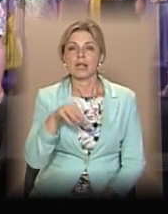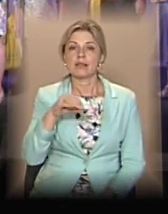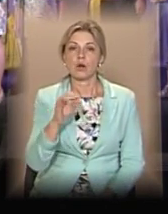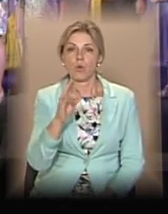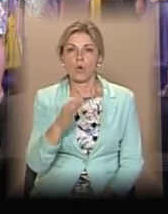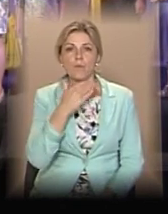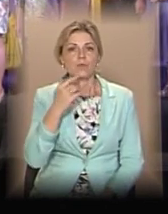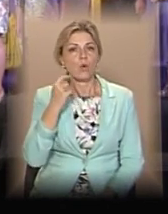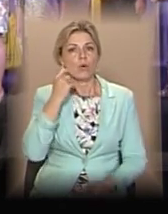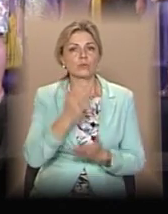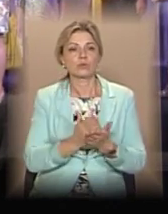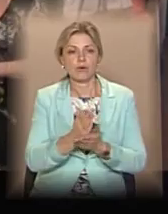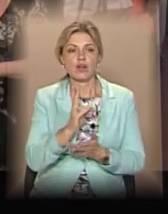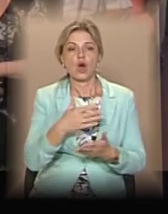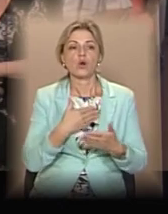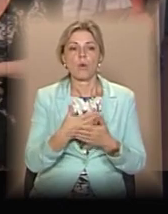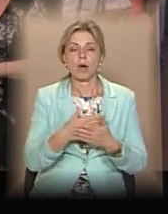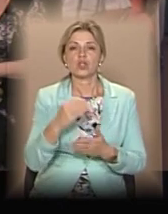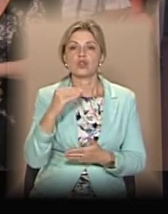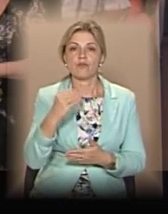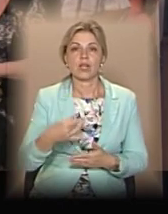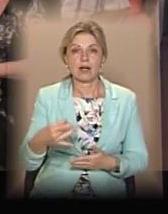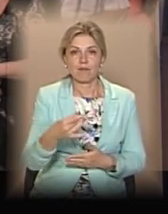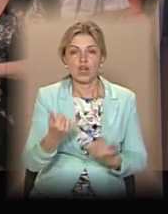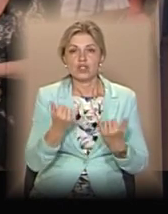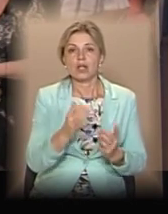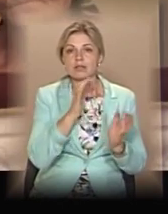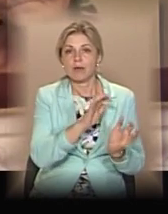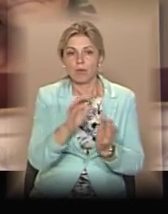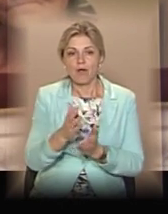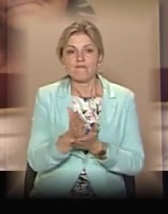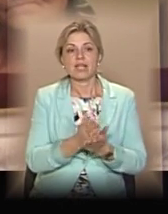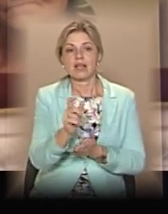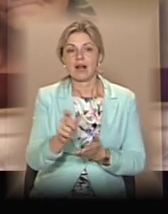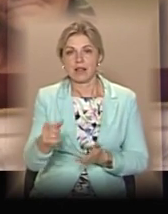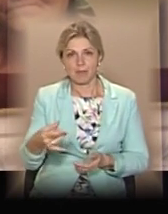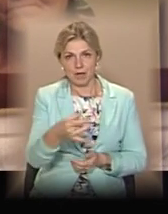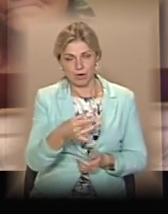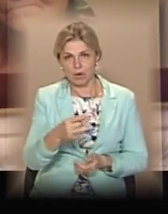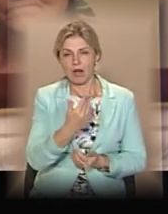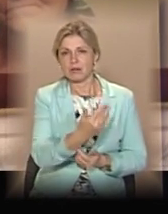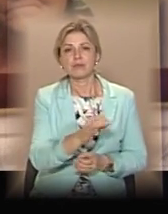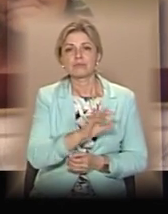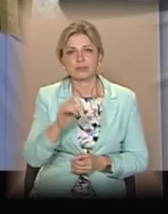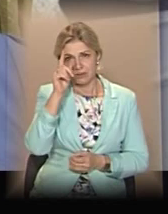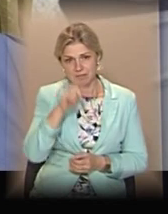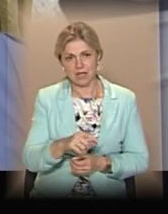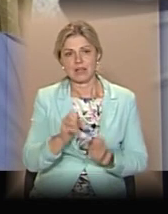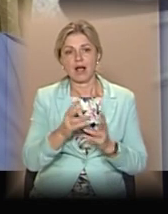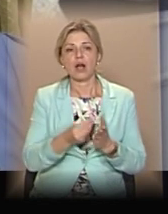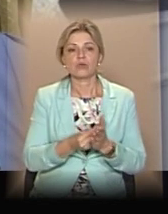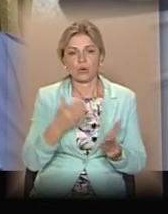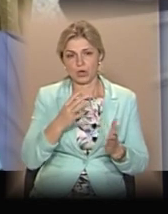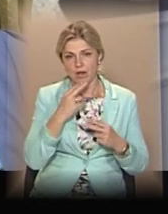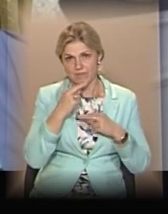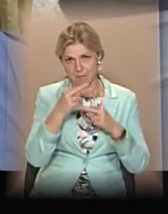працює в громаді Жовтневщини. Зараз опікується ветеранами району. Як ніхто, жінка знає, чого варта увага для цих людей. Дуже